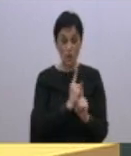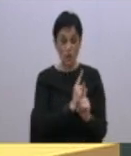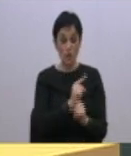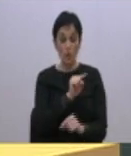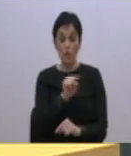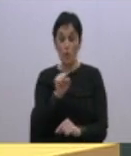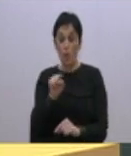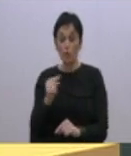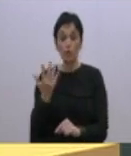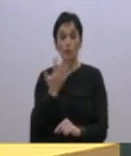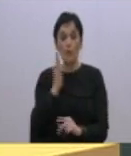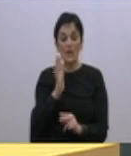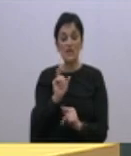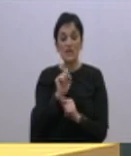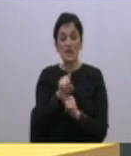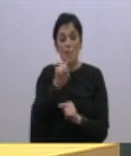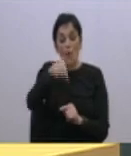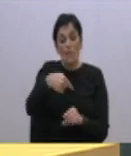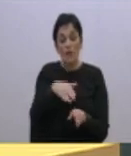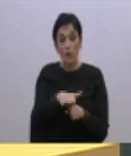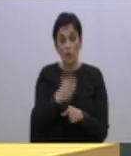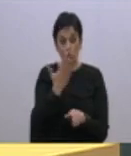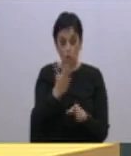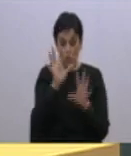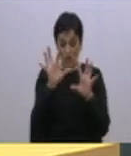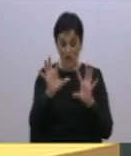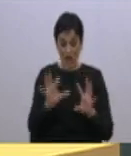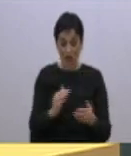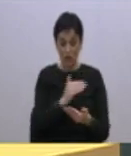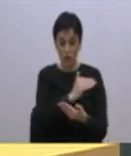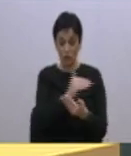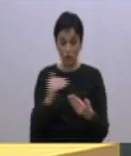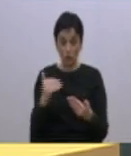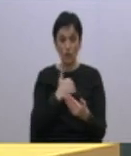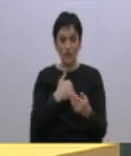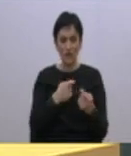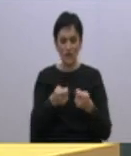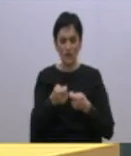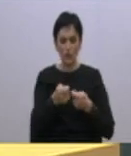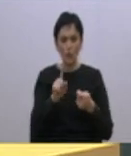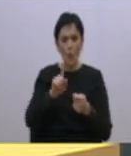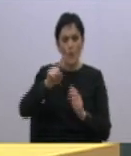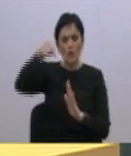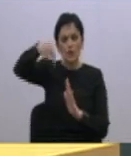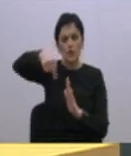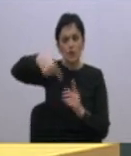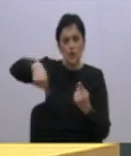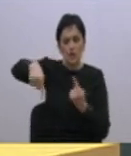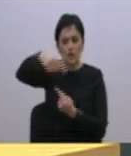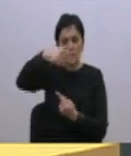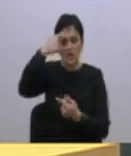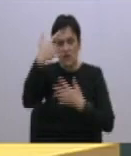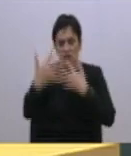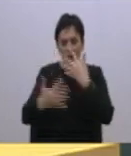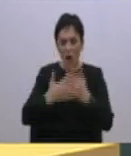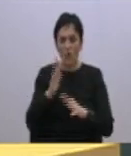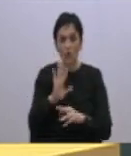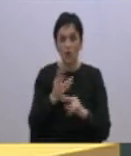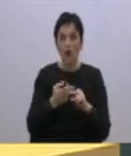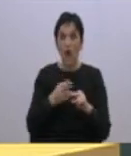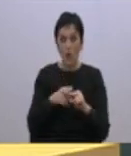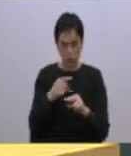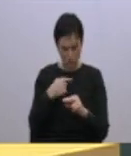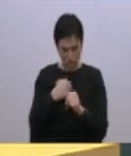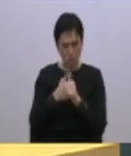movaleobi shemsrulebeli. Tu gvinda rom es kanonis doneze daregulirdes, rom shignit rame gaugebroba arikhos, amashi